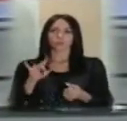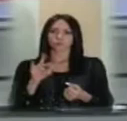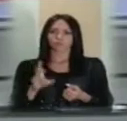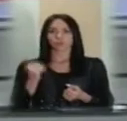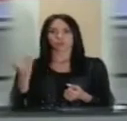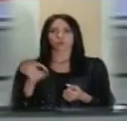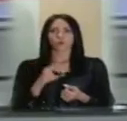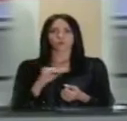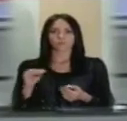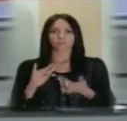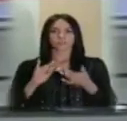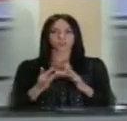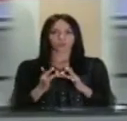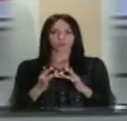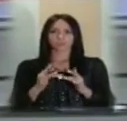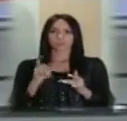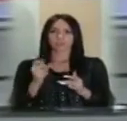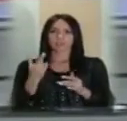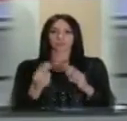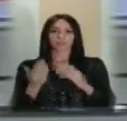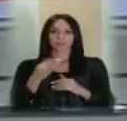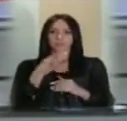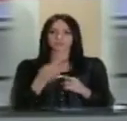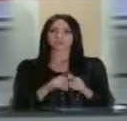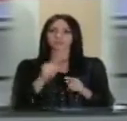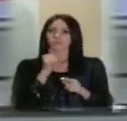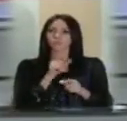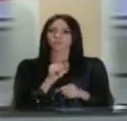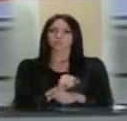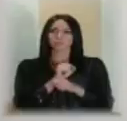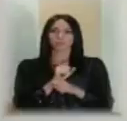Фейсбуці за два дні до цього назвала спробами саботувати реформу.